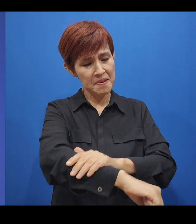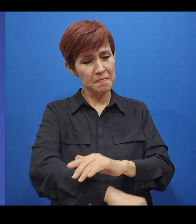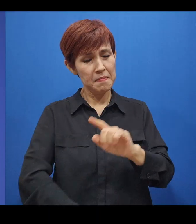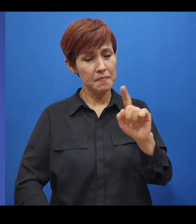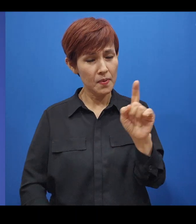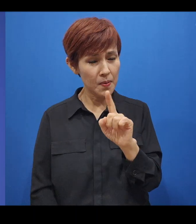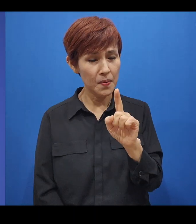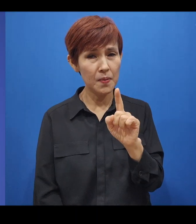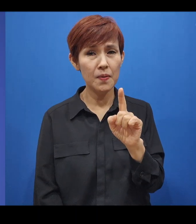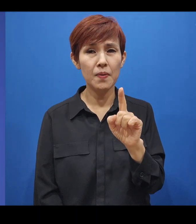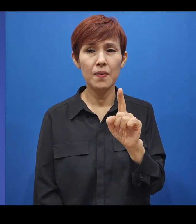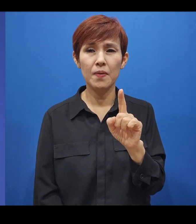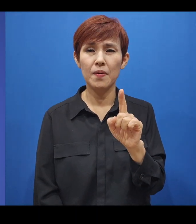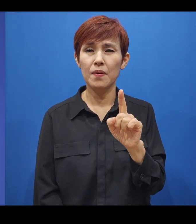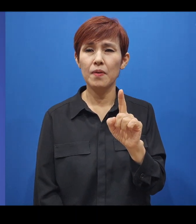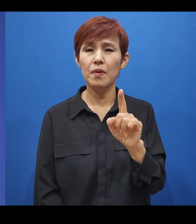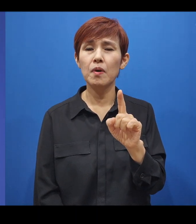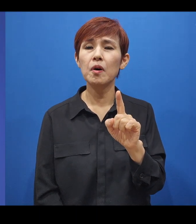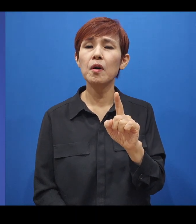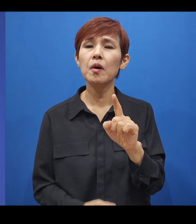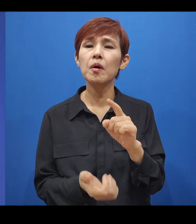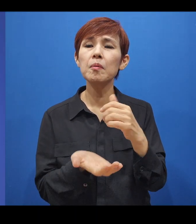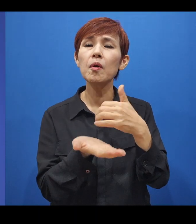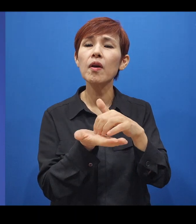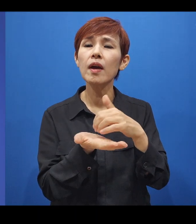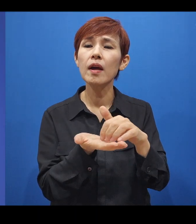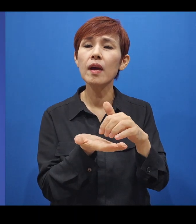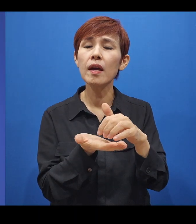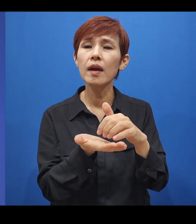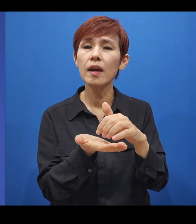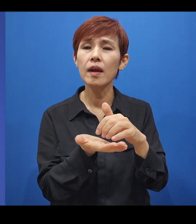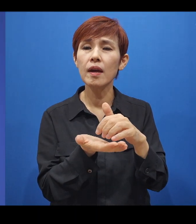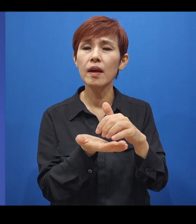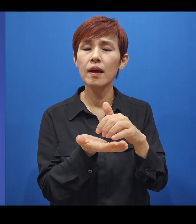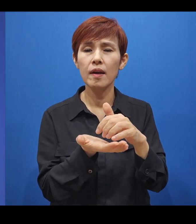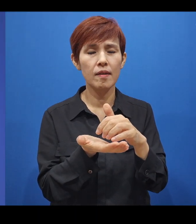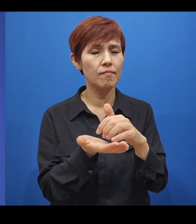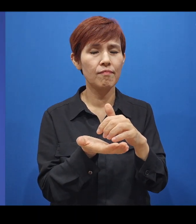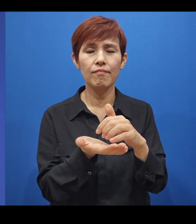있다면 몇 개라고 주님이 헤아려 주실까요?